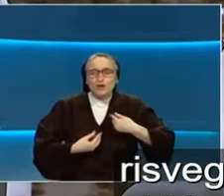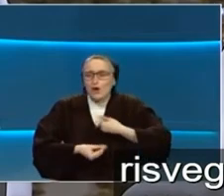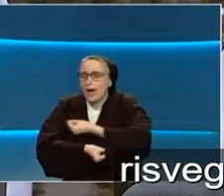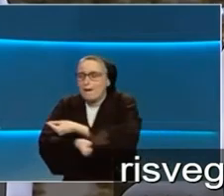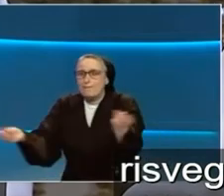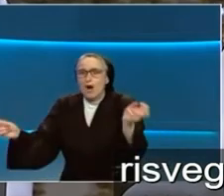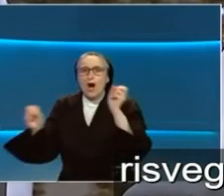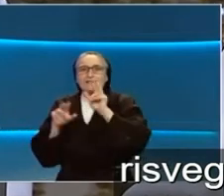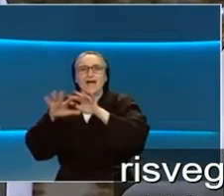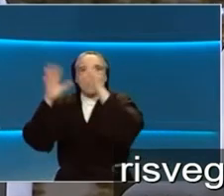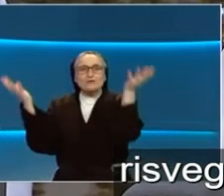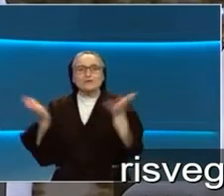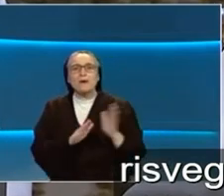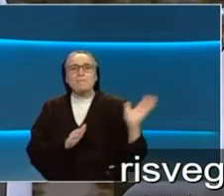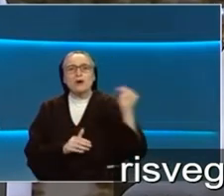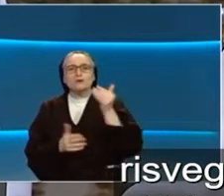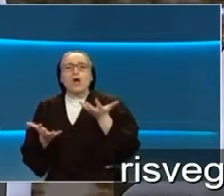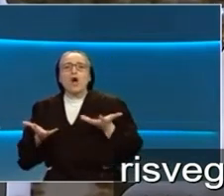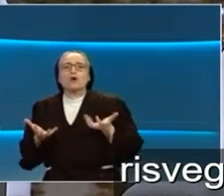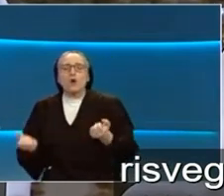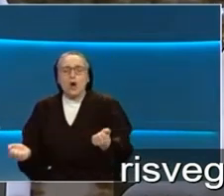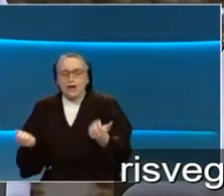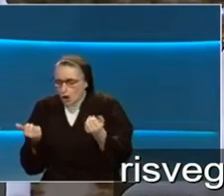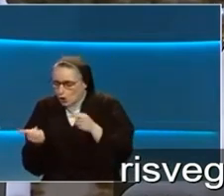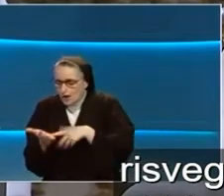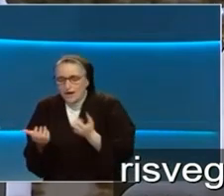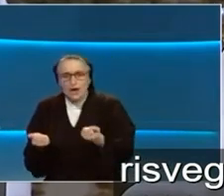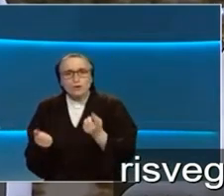깨어납시다. 오히려